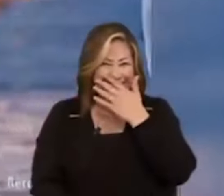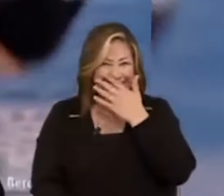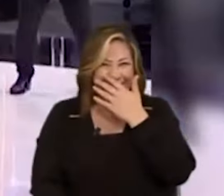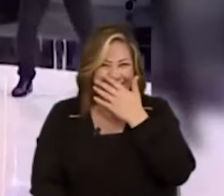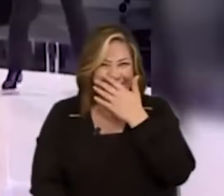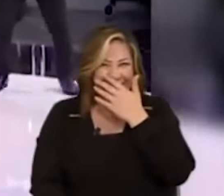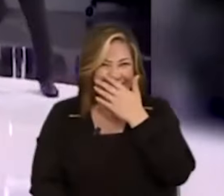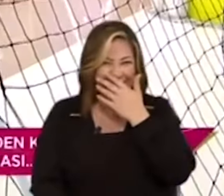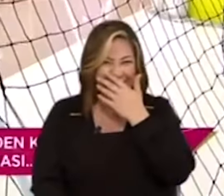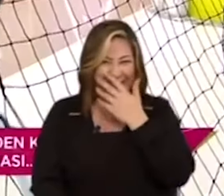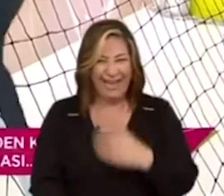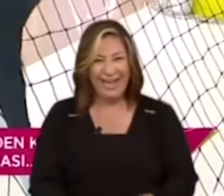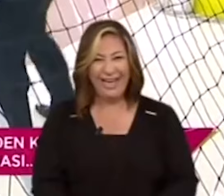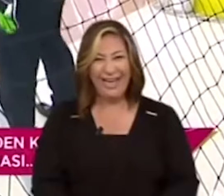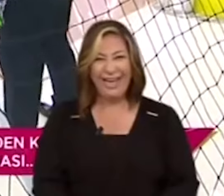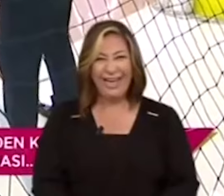yapma.